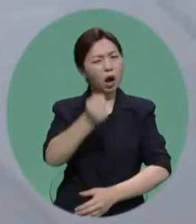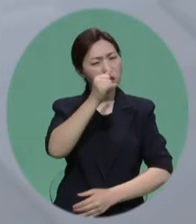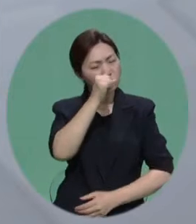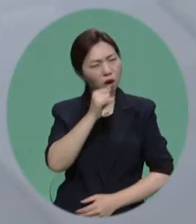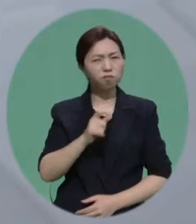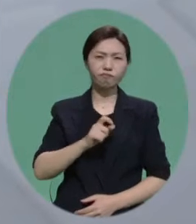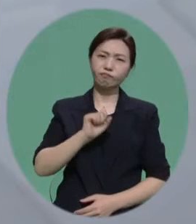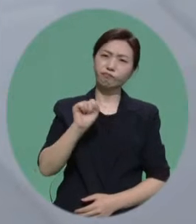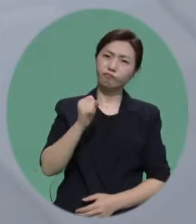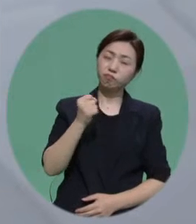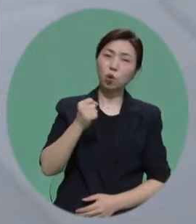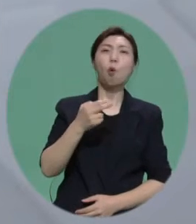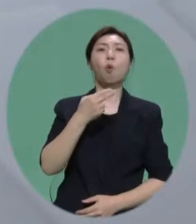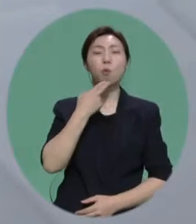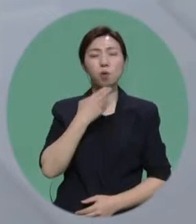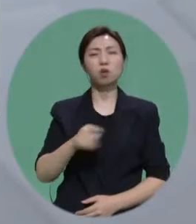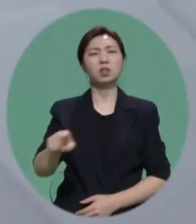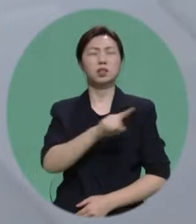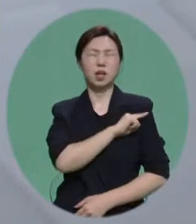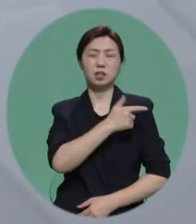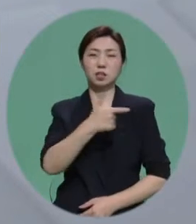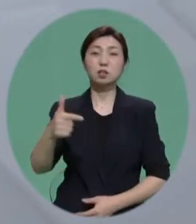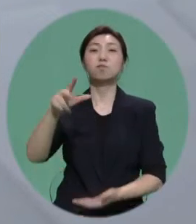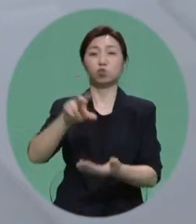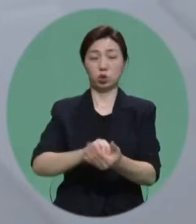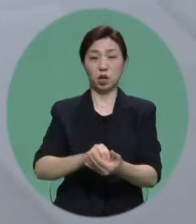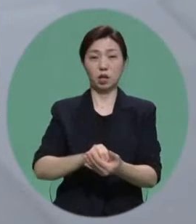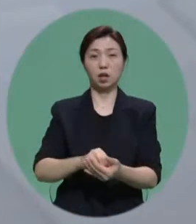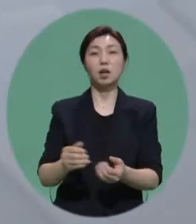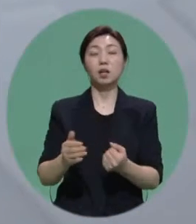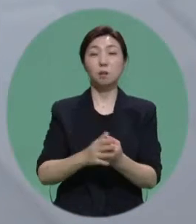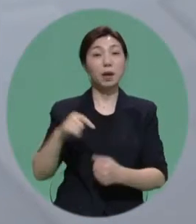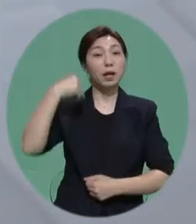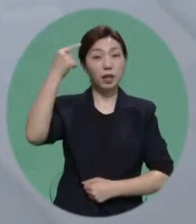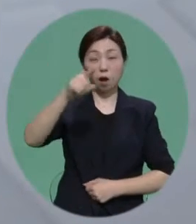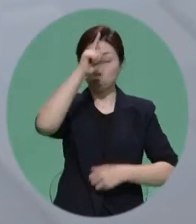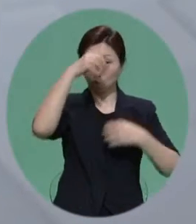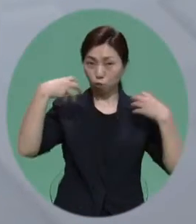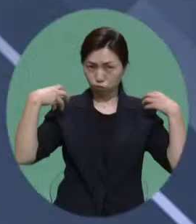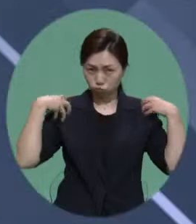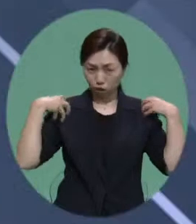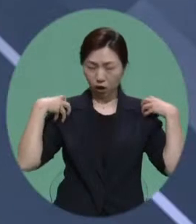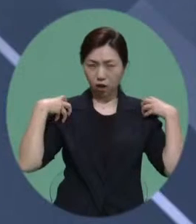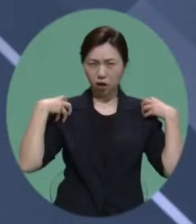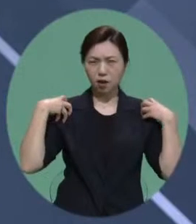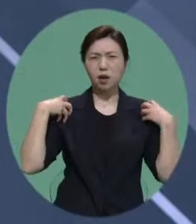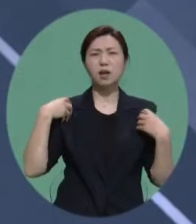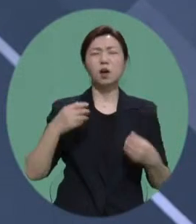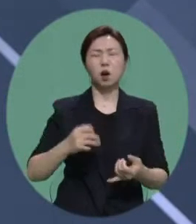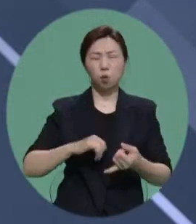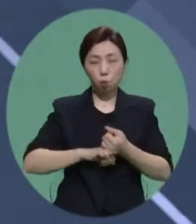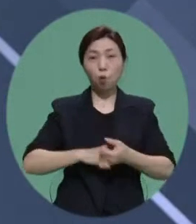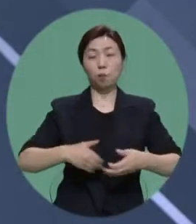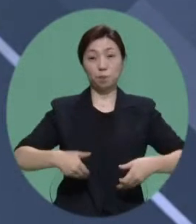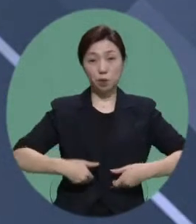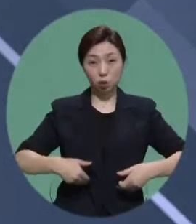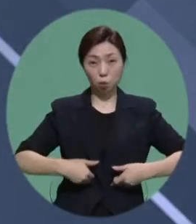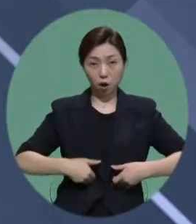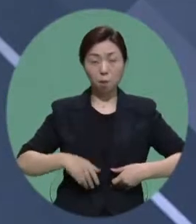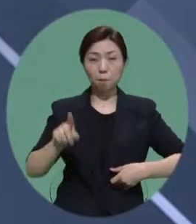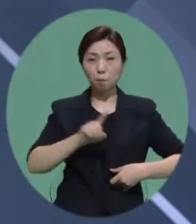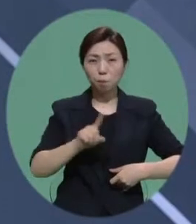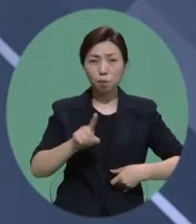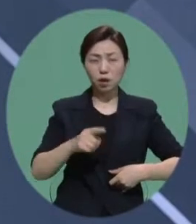앞으로 차기 정부가 해야 될 가장 중요한 시대 정 생 중의 하나가 바로 여 지역 균형발전